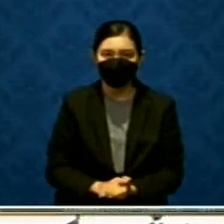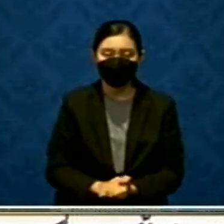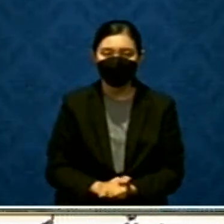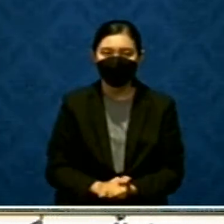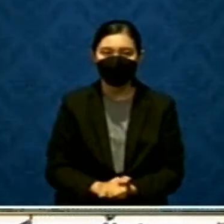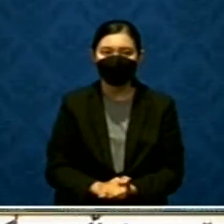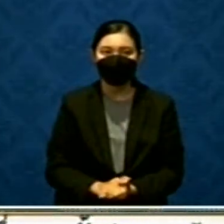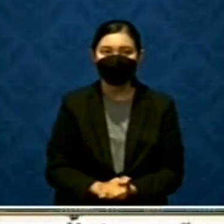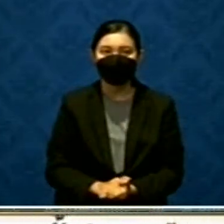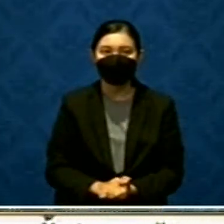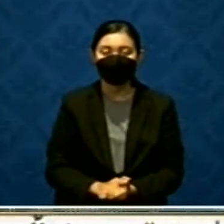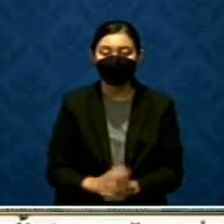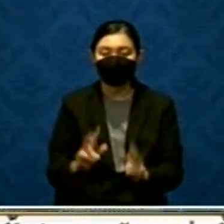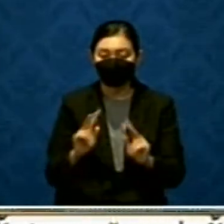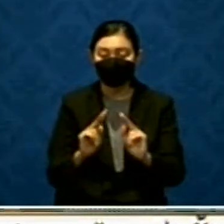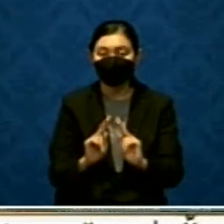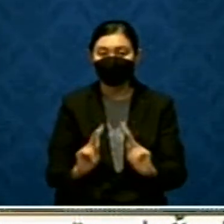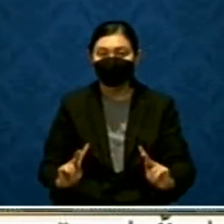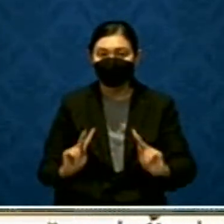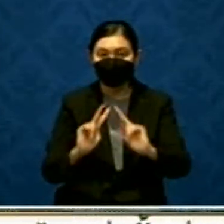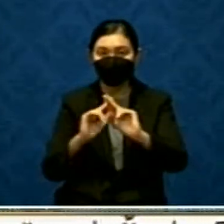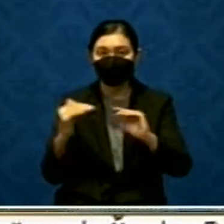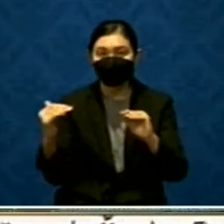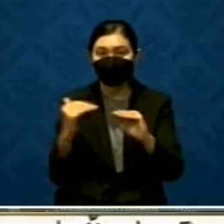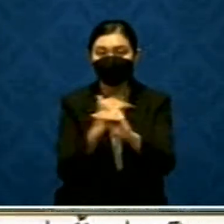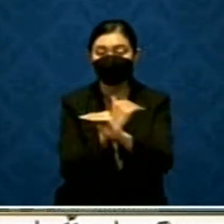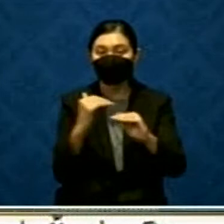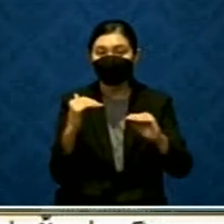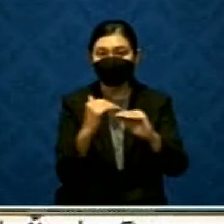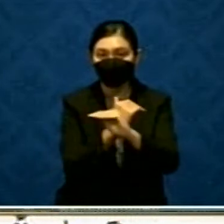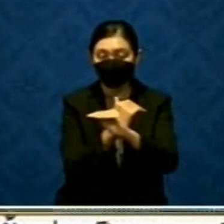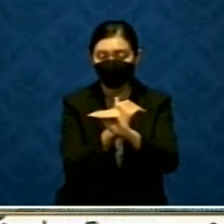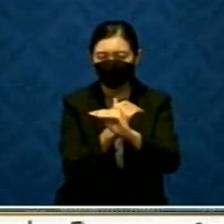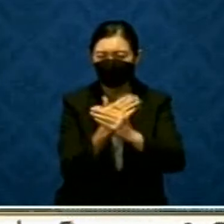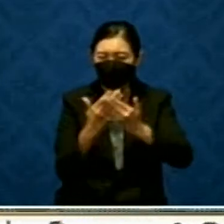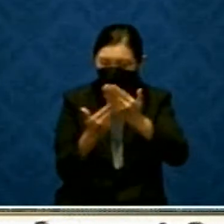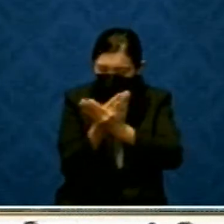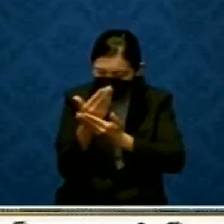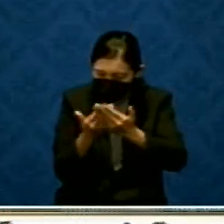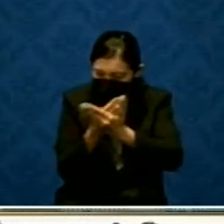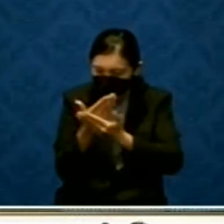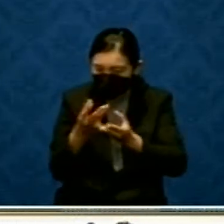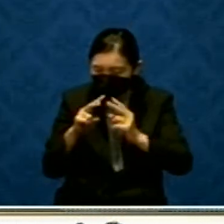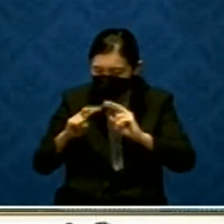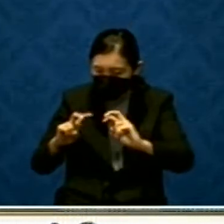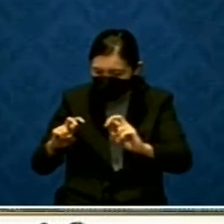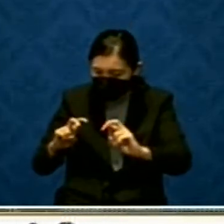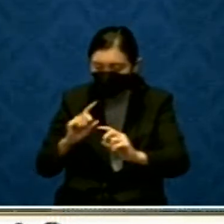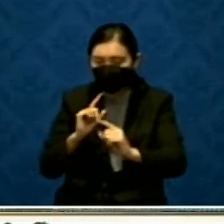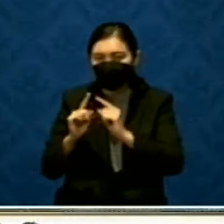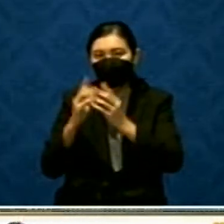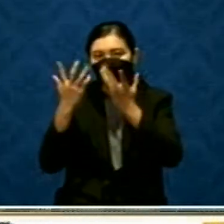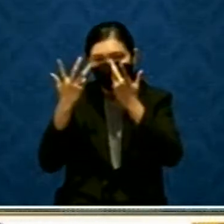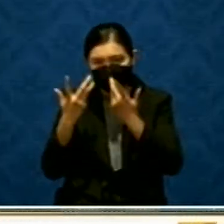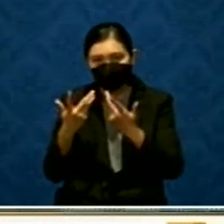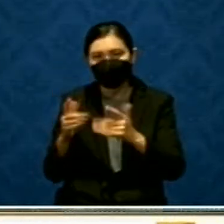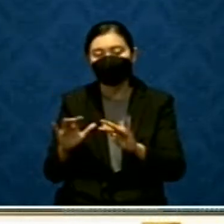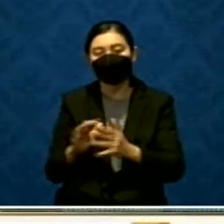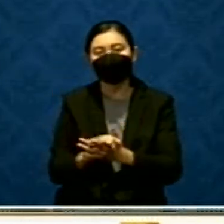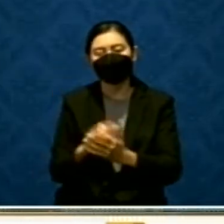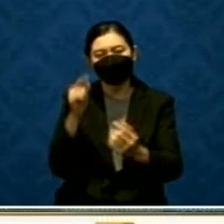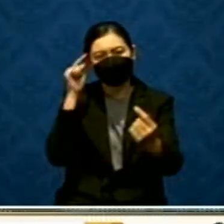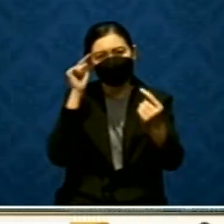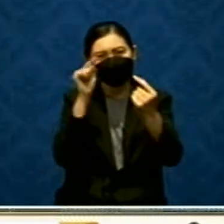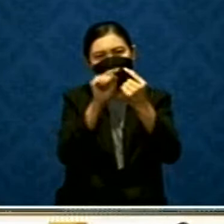ว่ากระทรวงคมนาคมเนี่ยนะครับได้พิจารณานะครับการจัดสรรงบประมาณต่างๆเนี่ยโดยคำนึงถึงปัญหา